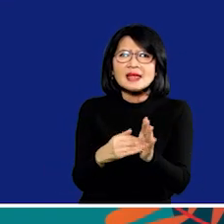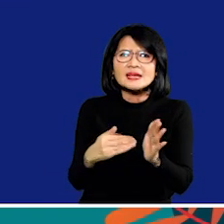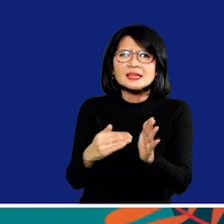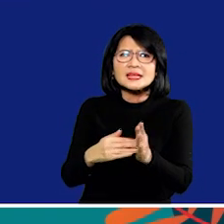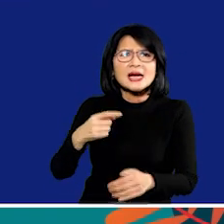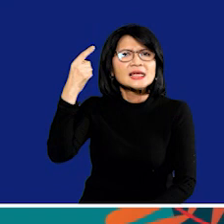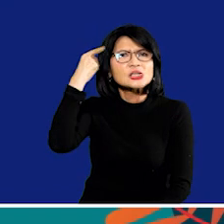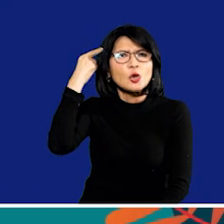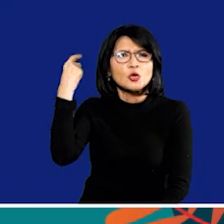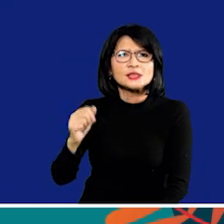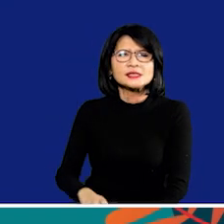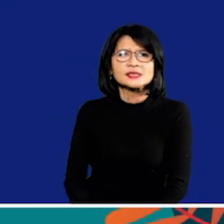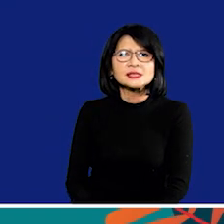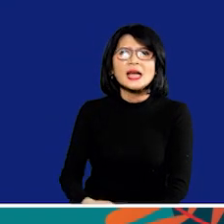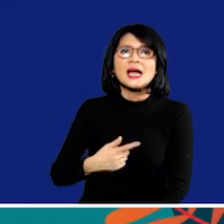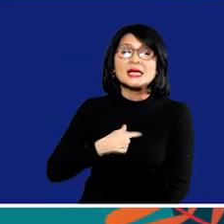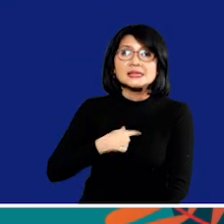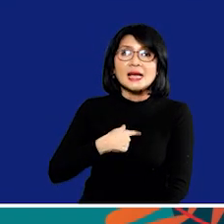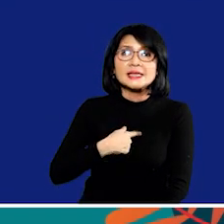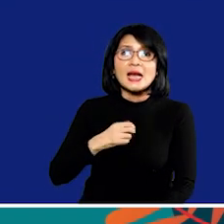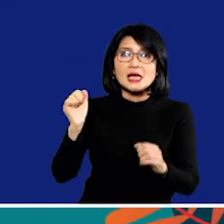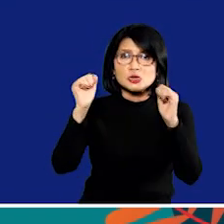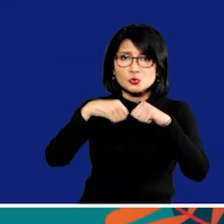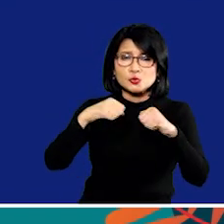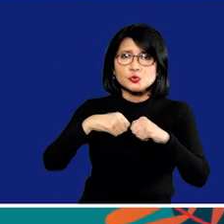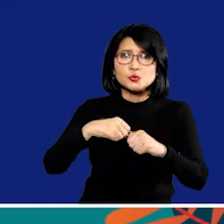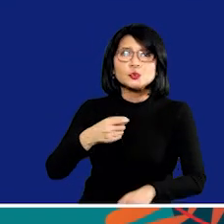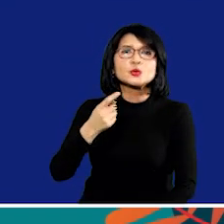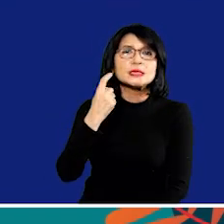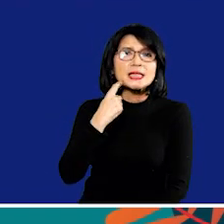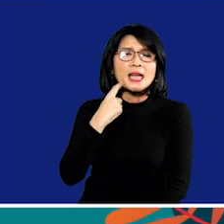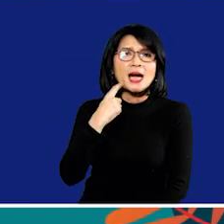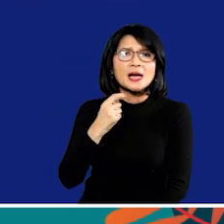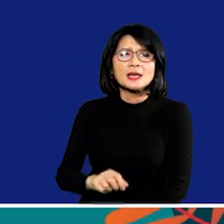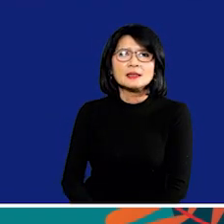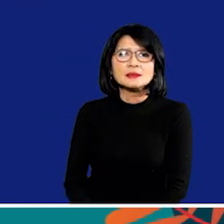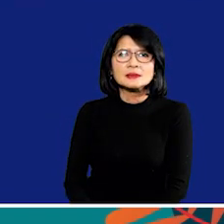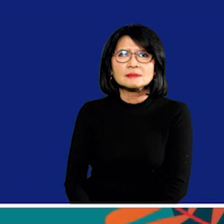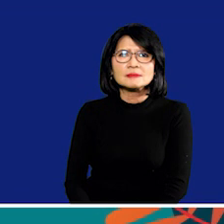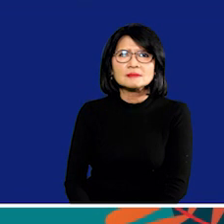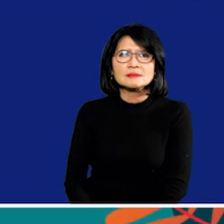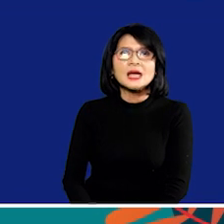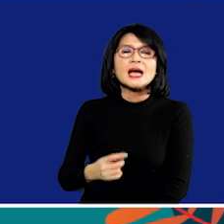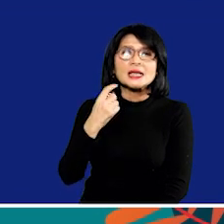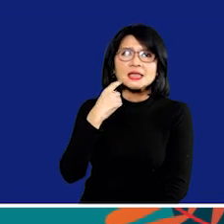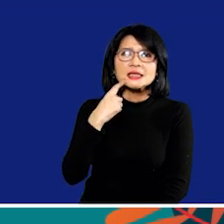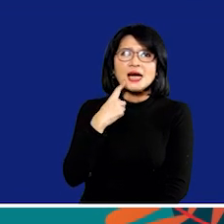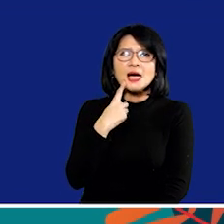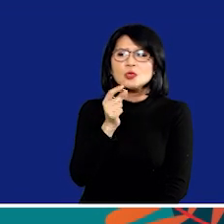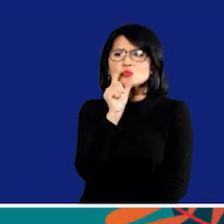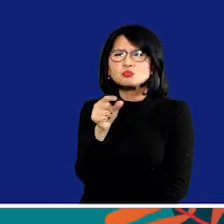tantangan-tantangan psikologis anak itu. Saya sangat setuju apa yang dibilang sama Rido tadi mengenai yang disebut itu